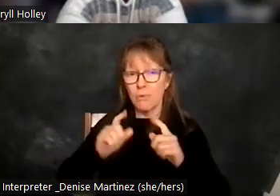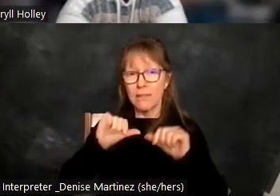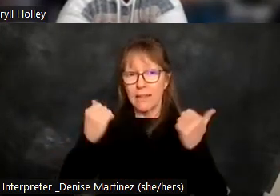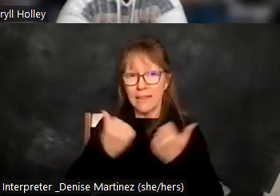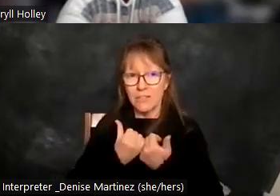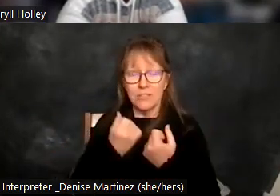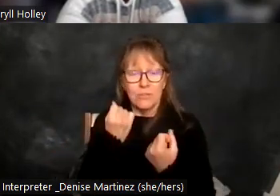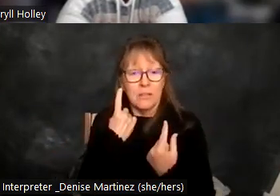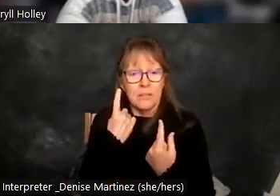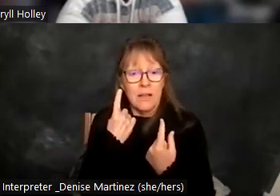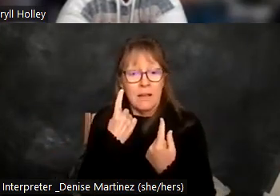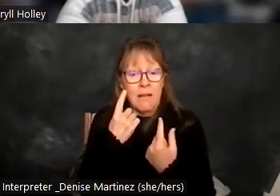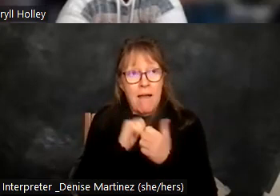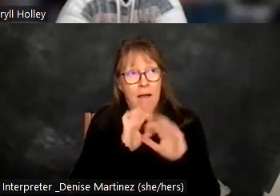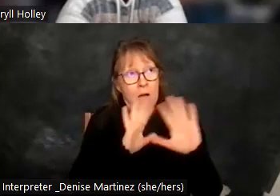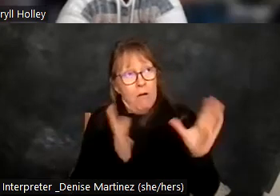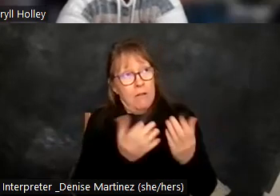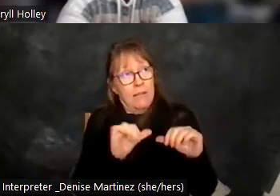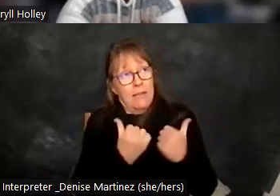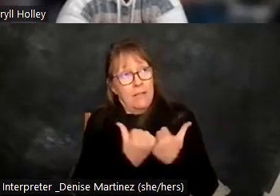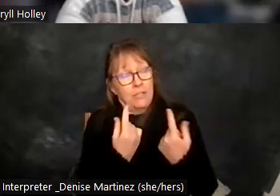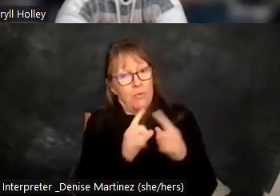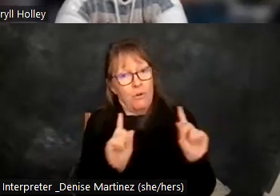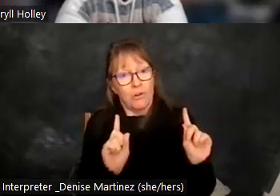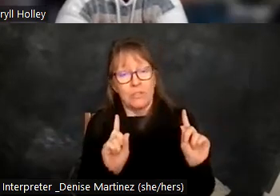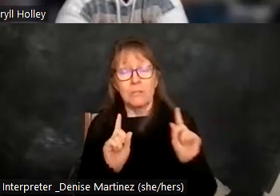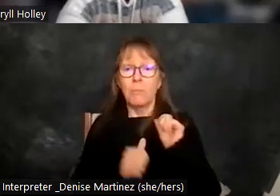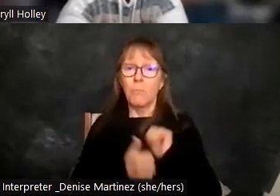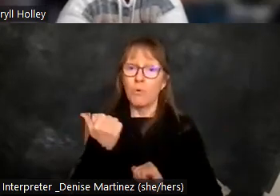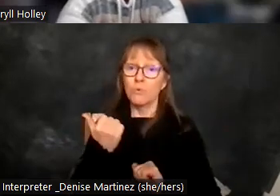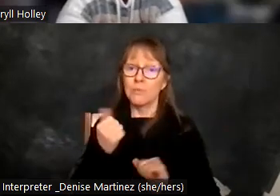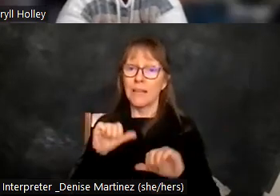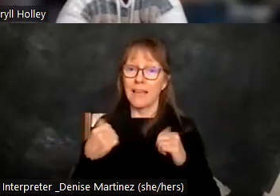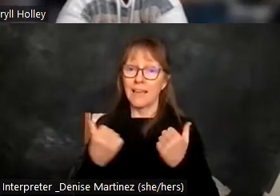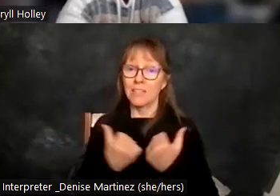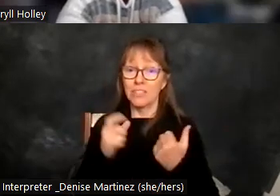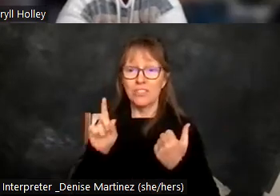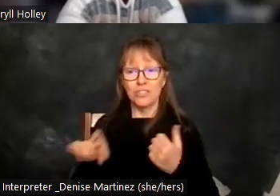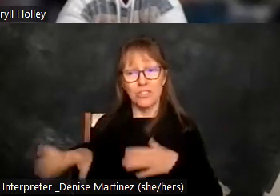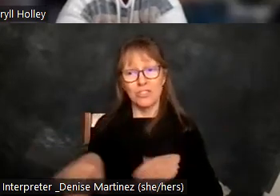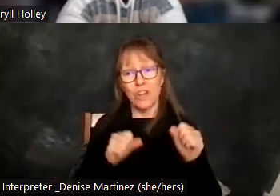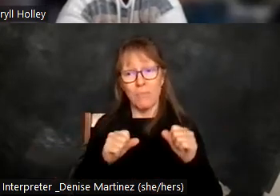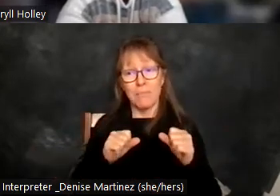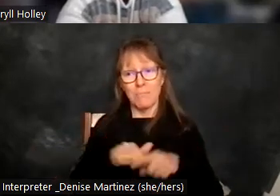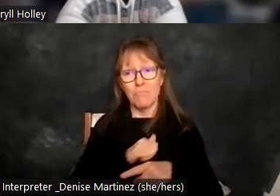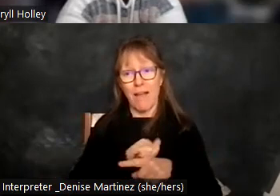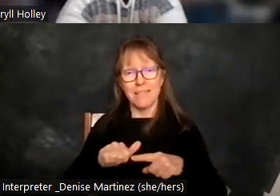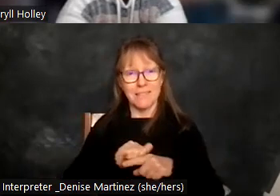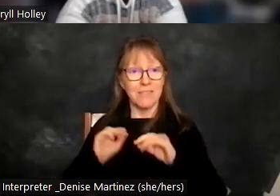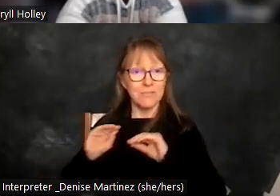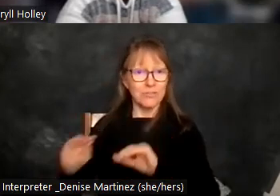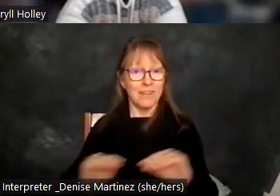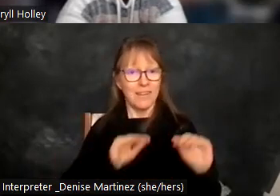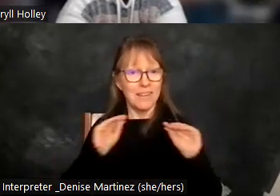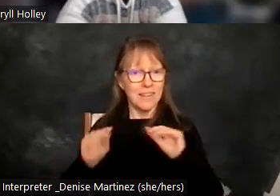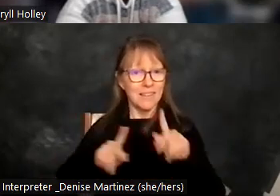great. I think Et ça me that's pensait something that qui est agencies fantastique. Bon, should c'est probably adopt. majorité And et certainly agences too, doivent adopter agencies also need to